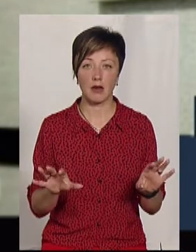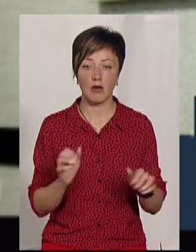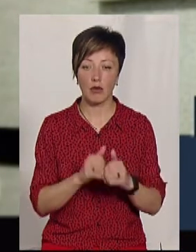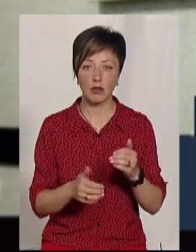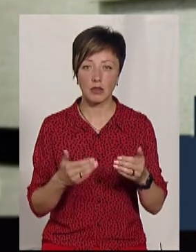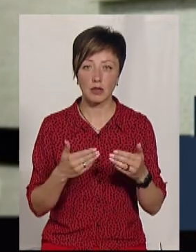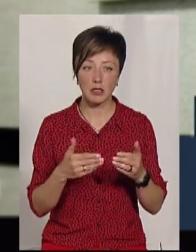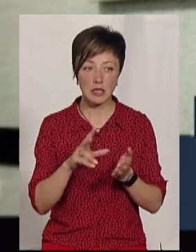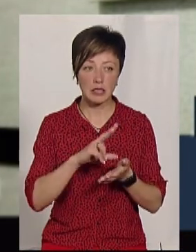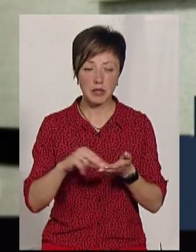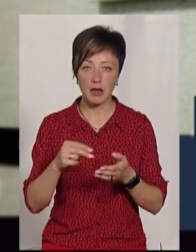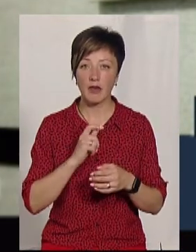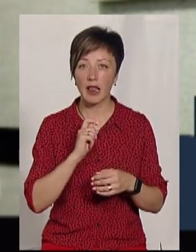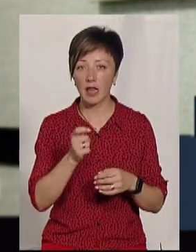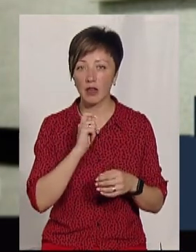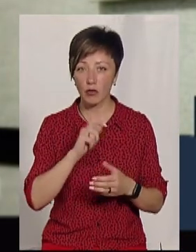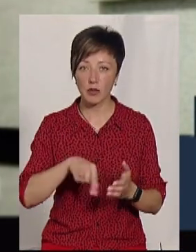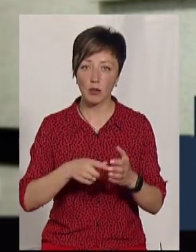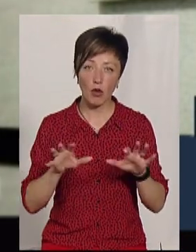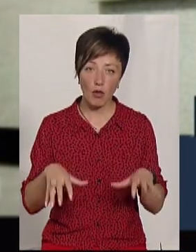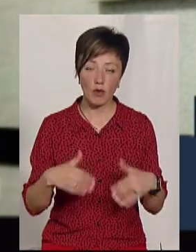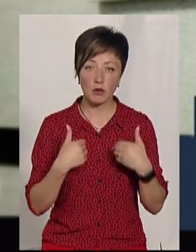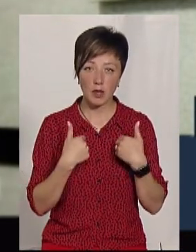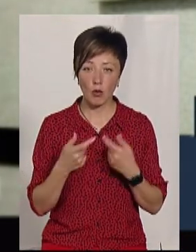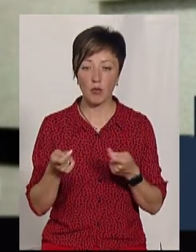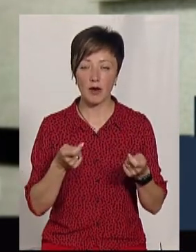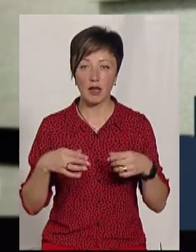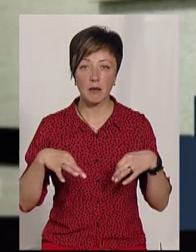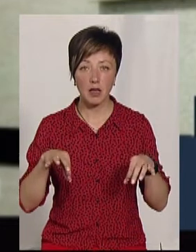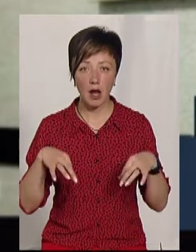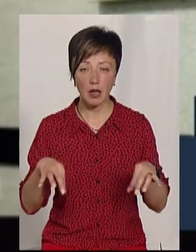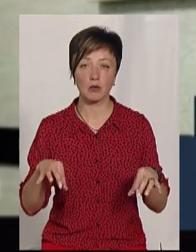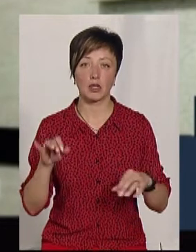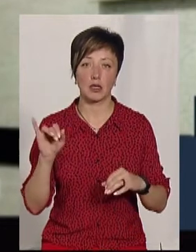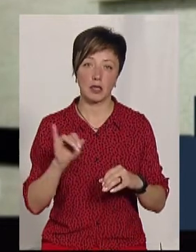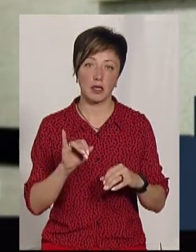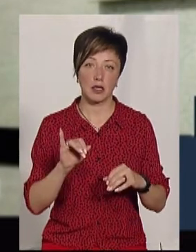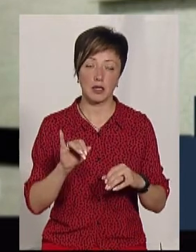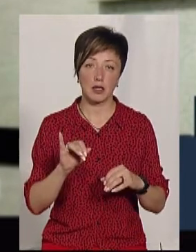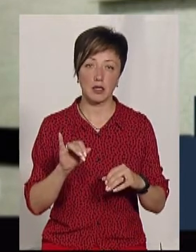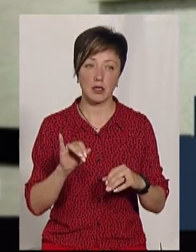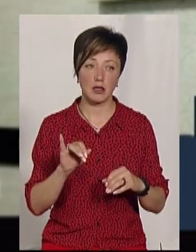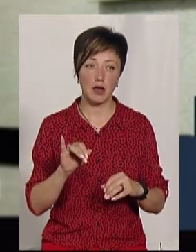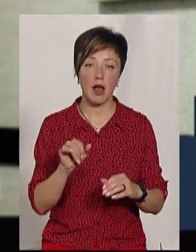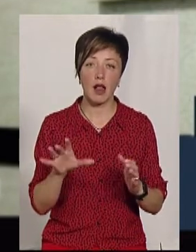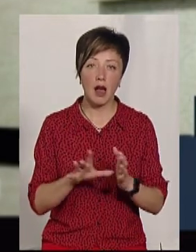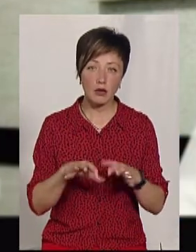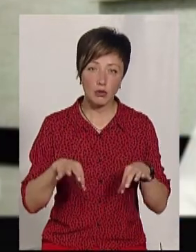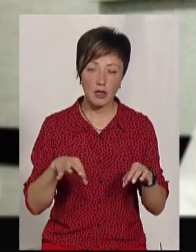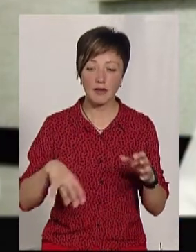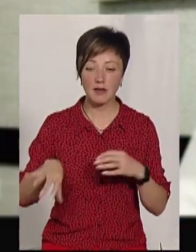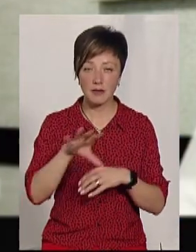кожен з нами записав інтерв'ю з міським головою, зі мною, із управлінням транспорту, із підприємством «Електротранс».